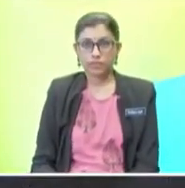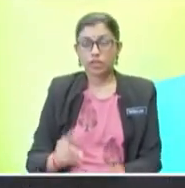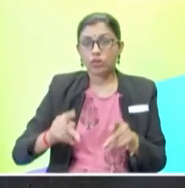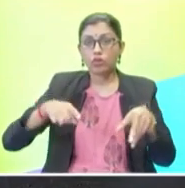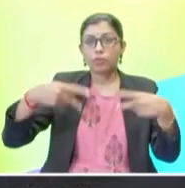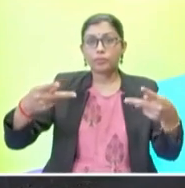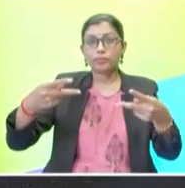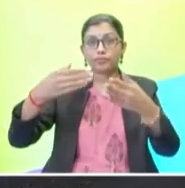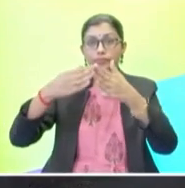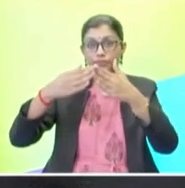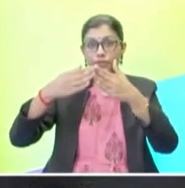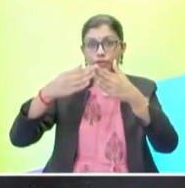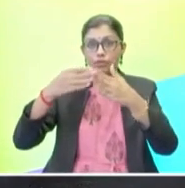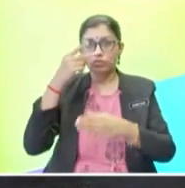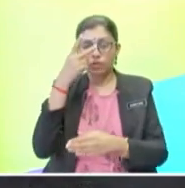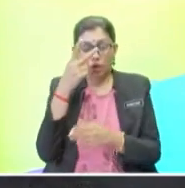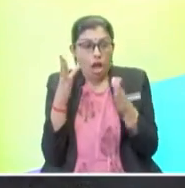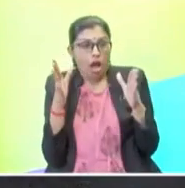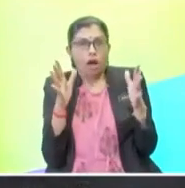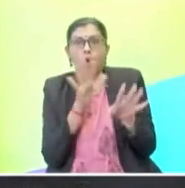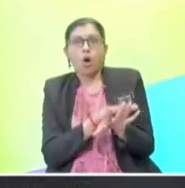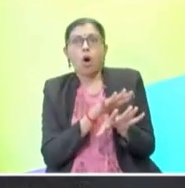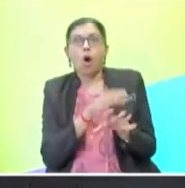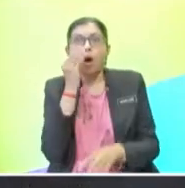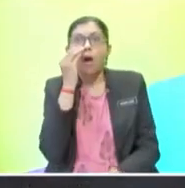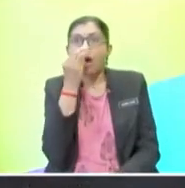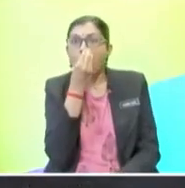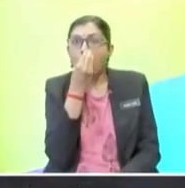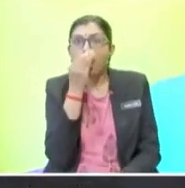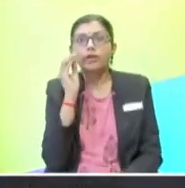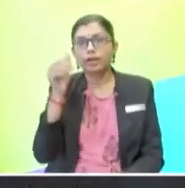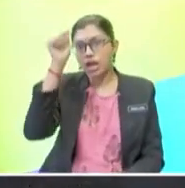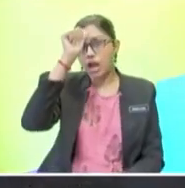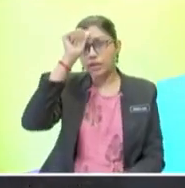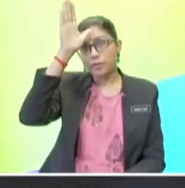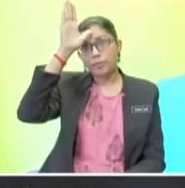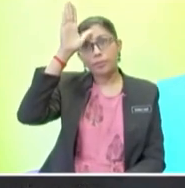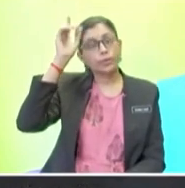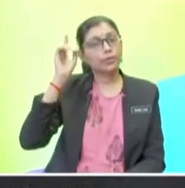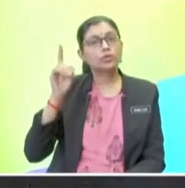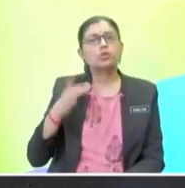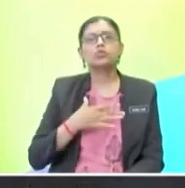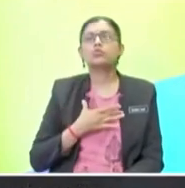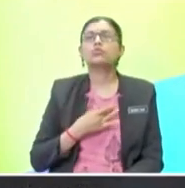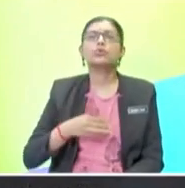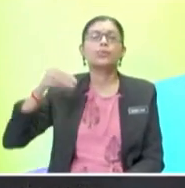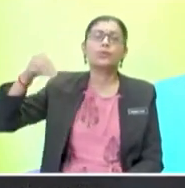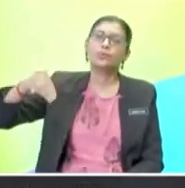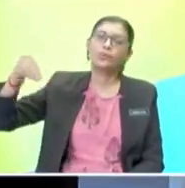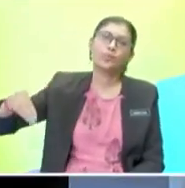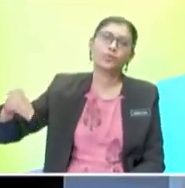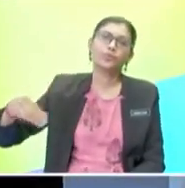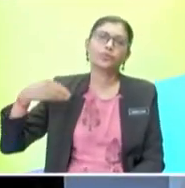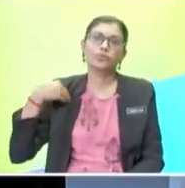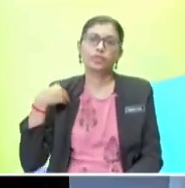saya, Ria akan nampak penuh bunga. Dia suka berkebun. Dan setiap apa yang dia tanam, alhamdulillah jadi. Ada